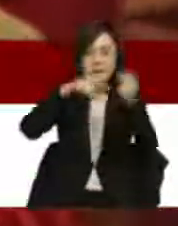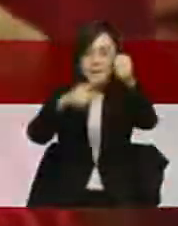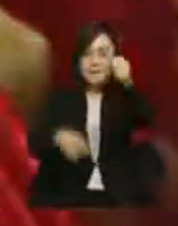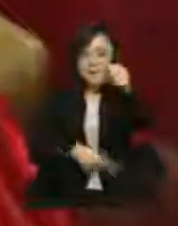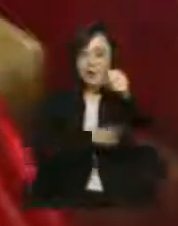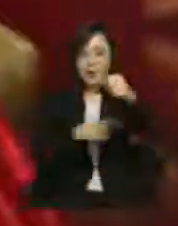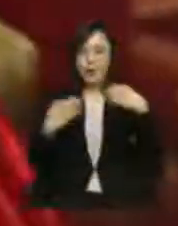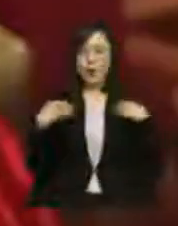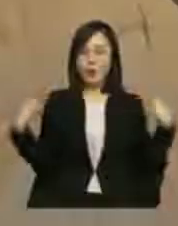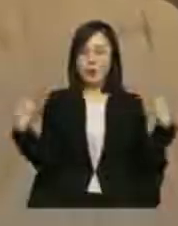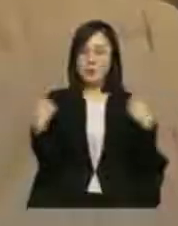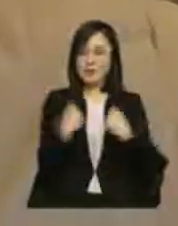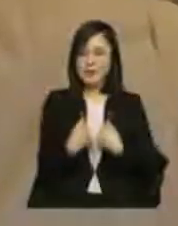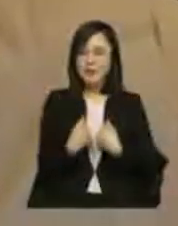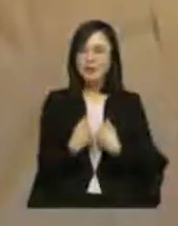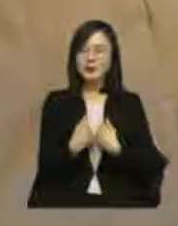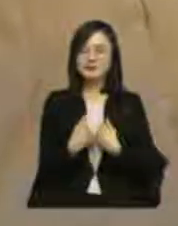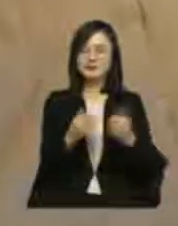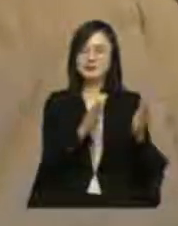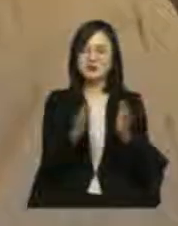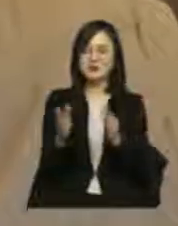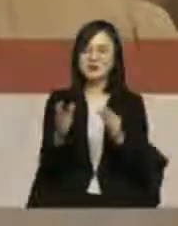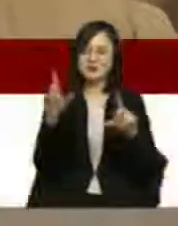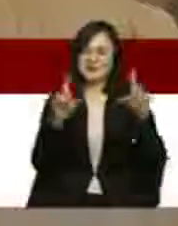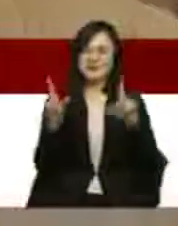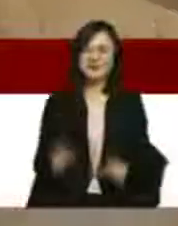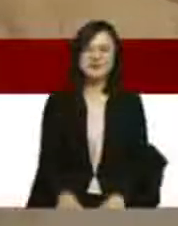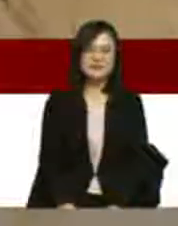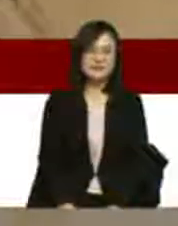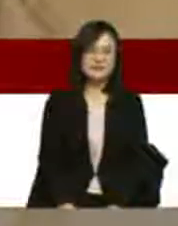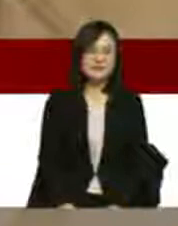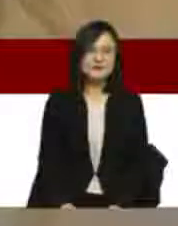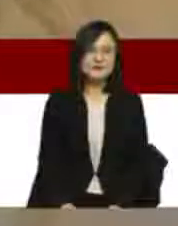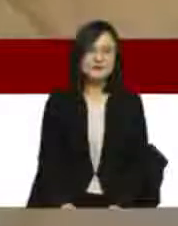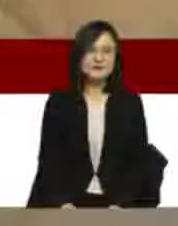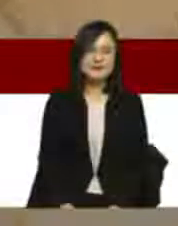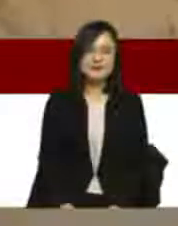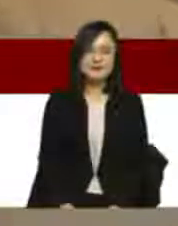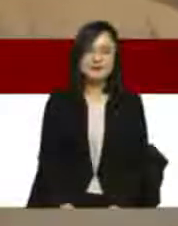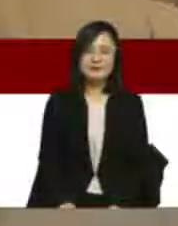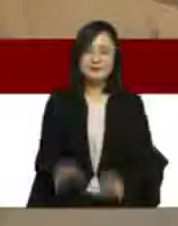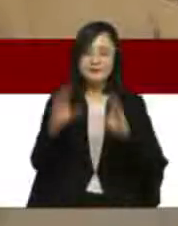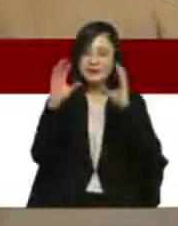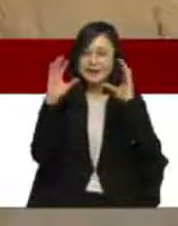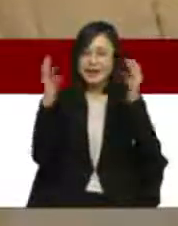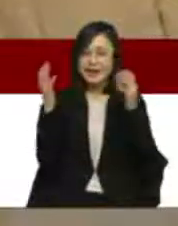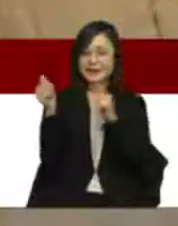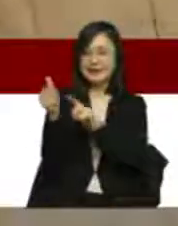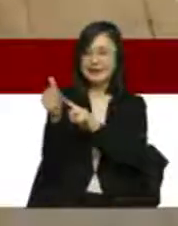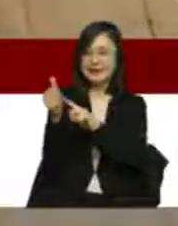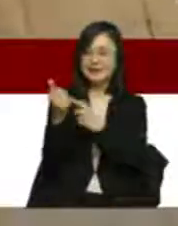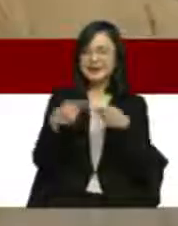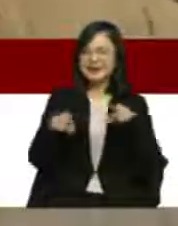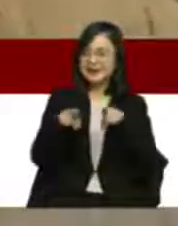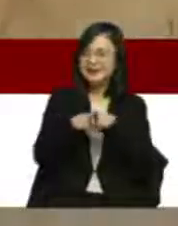교차합니다. 잘 부르나, 비행이라는 친구인데 잘 부르나 이렇게 확인을 몇번 했거든요. 저보다 훨씬 잘 부르고